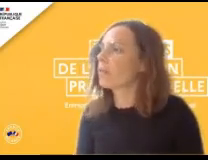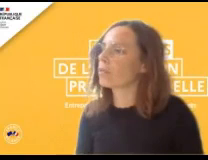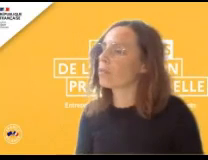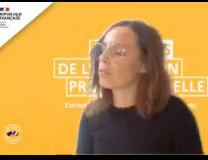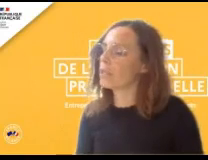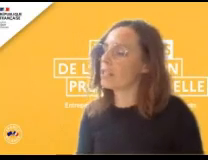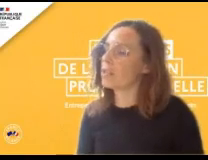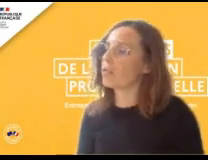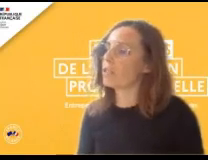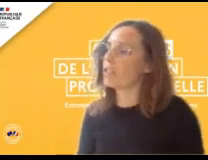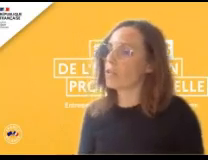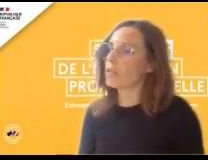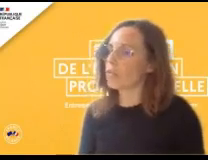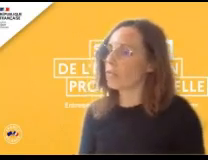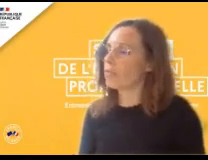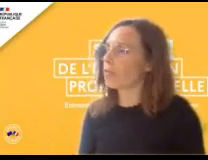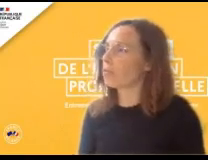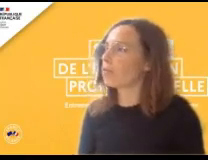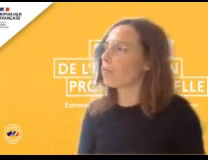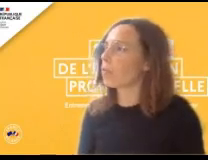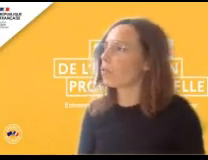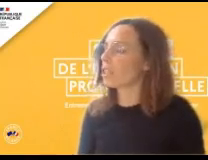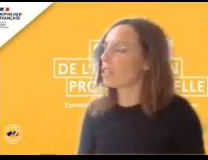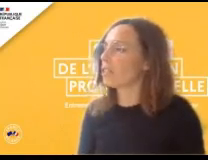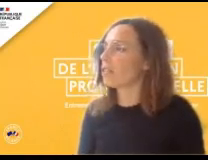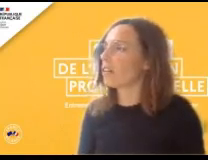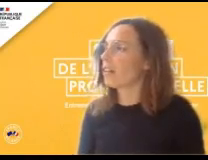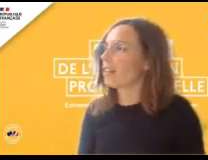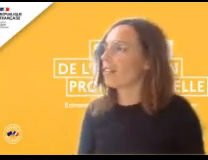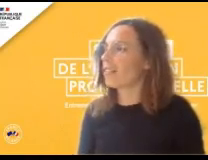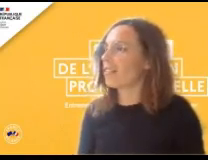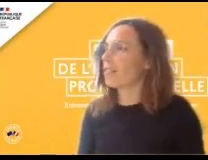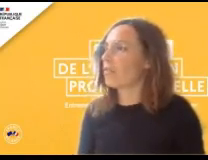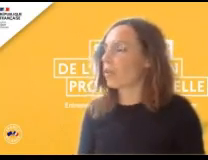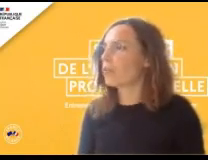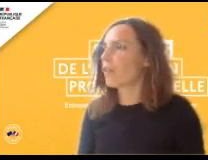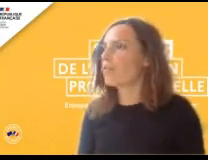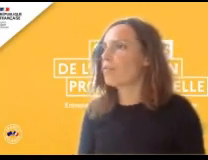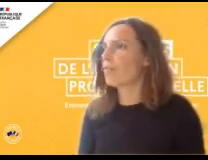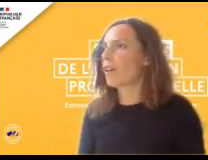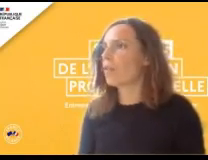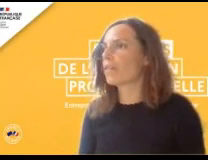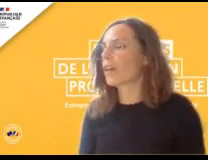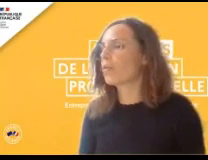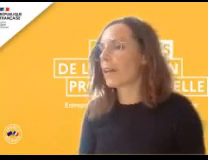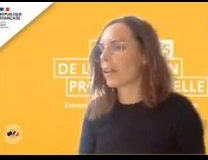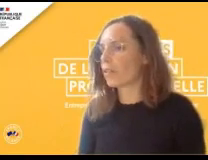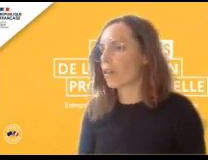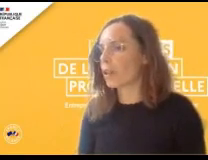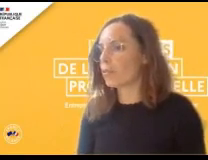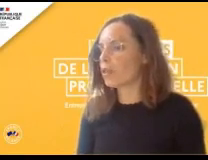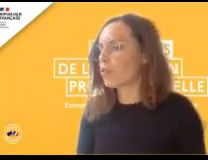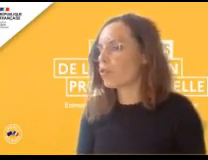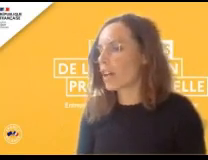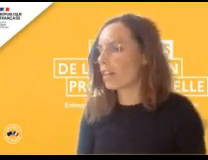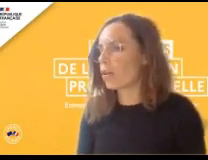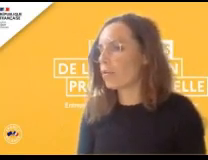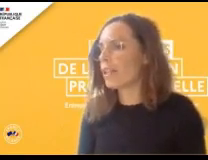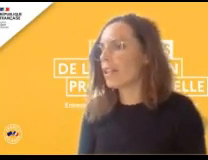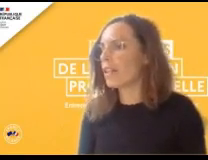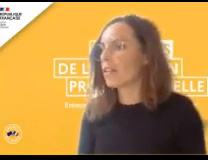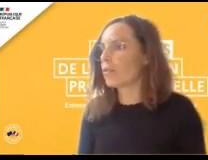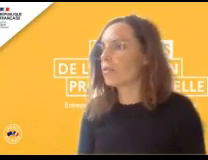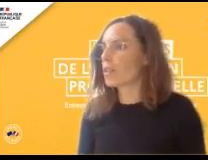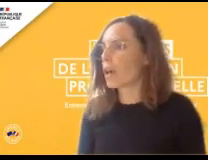tout va dépendre aussi de votre situation, de vos projets. En tout cas, vous pouvez rencontrer un opérateur et puis juger avec